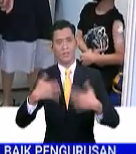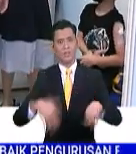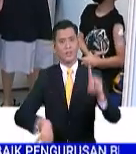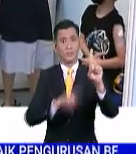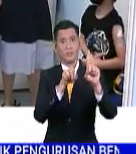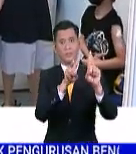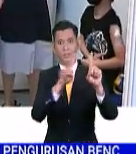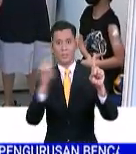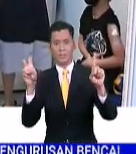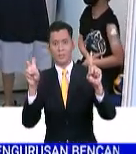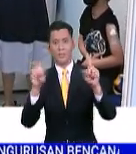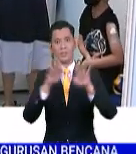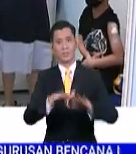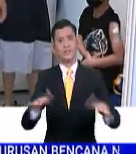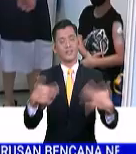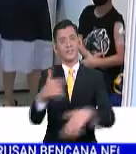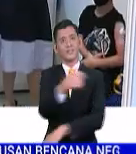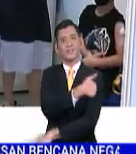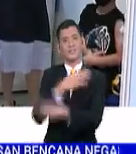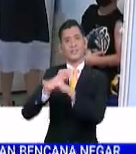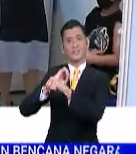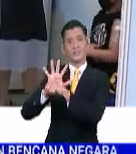divaksin termasuk jumlah pada hari ini.